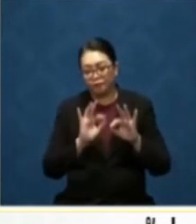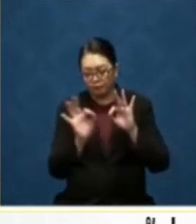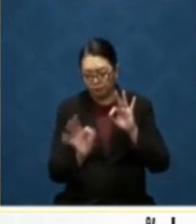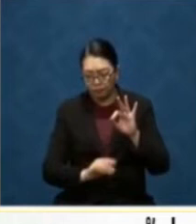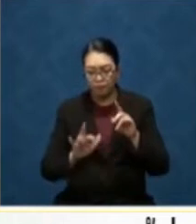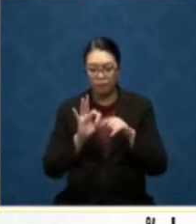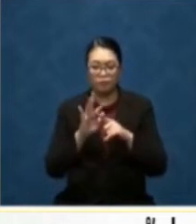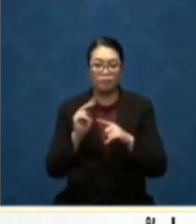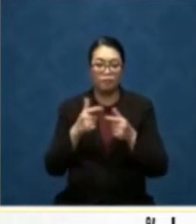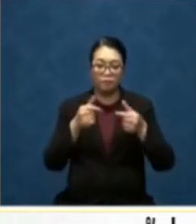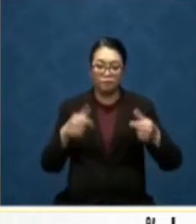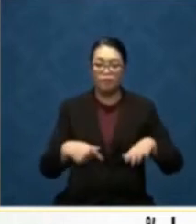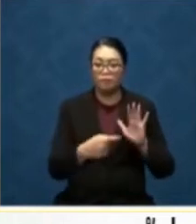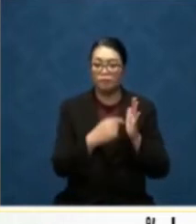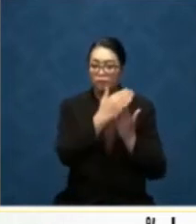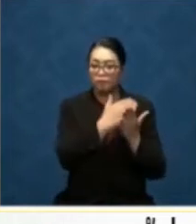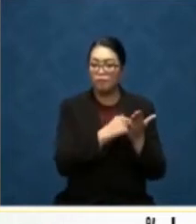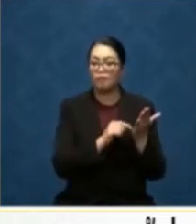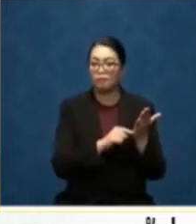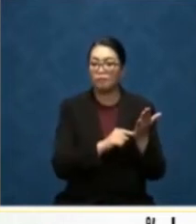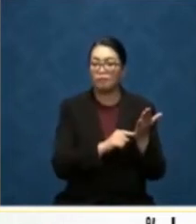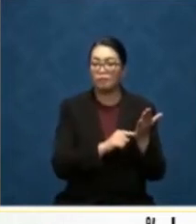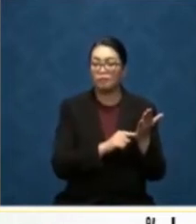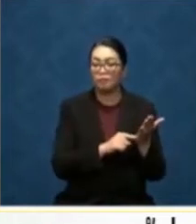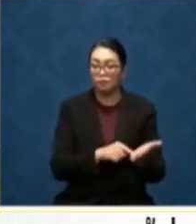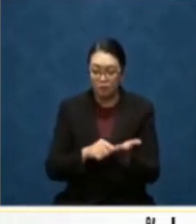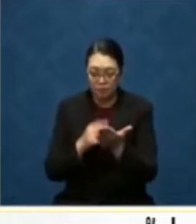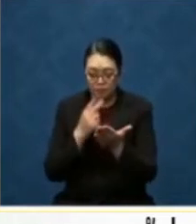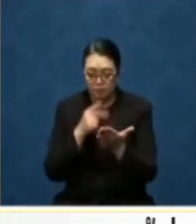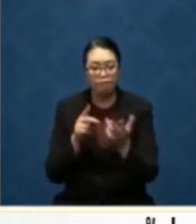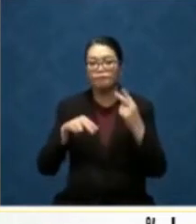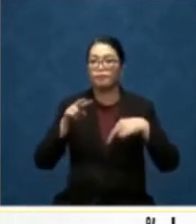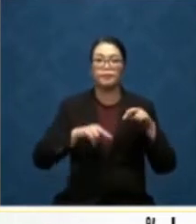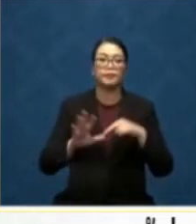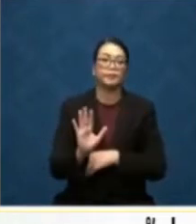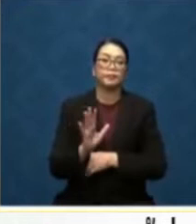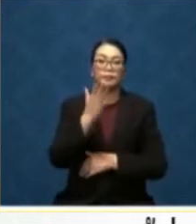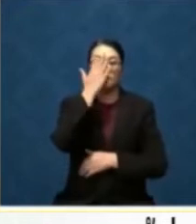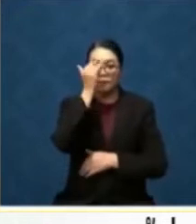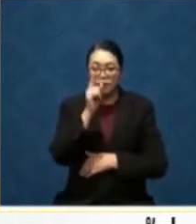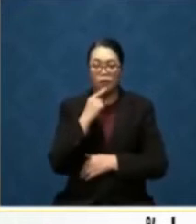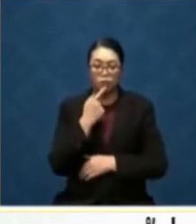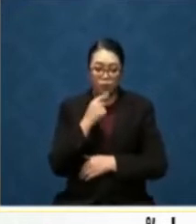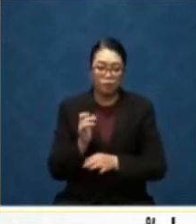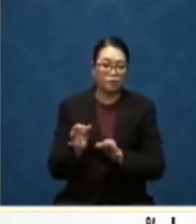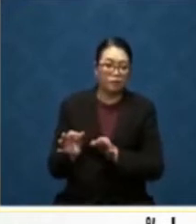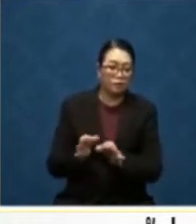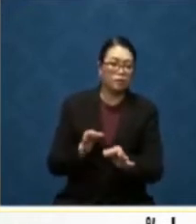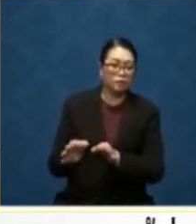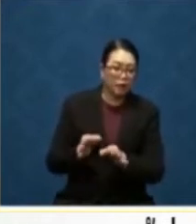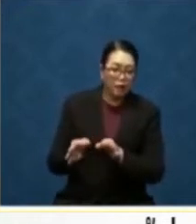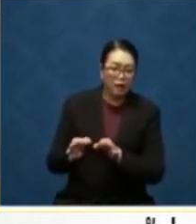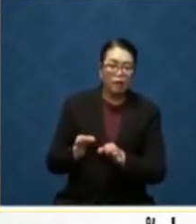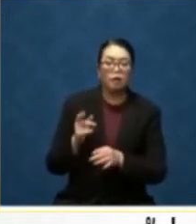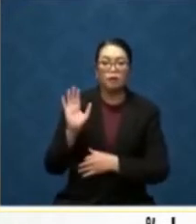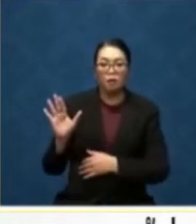อเน้หาหๆปการในร่างฉบับนี้ได้แต่ตอนท้ายผมอยากจะขอนำเรีนไปยเพสมาชิทกท่านครับเข้าใจว่าผู้ชอจะต้องตอ